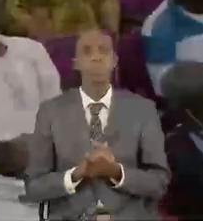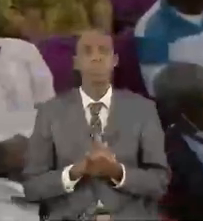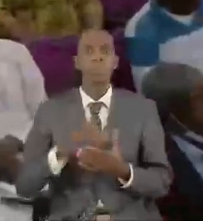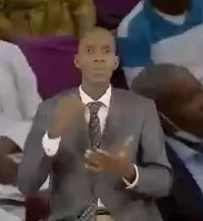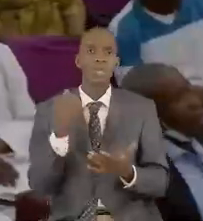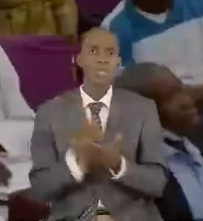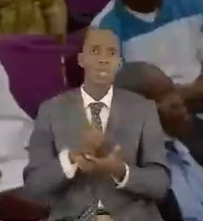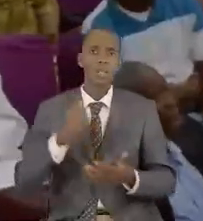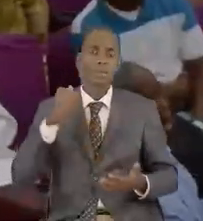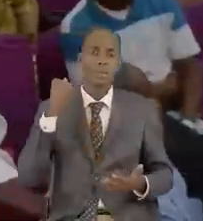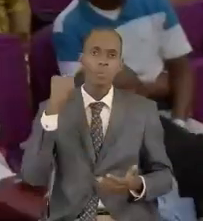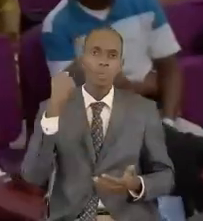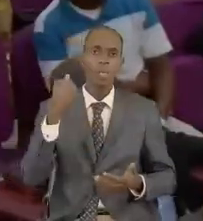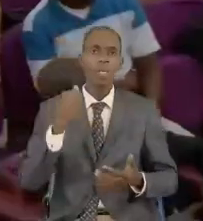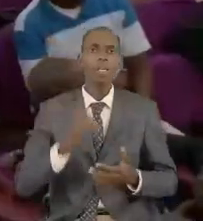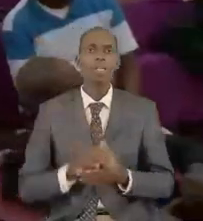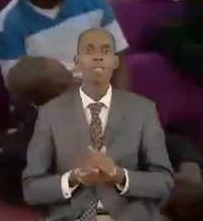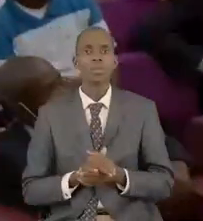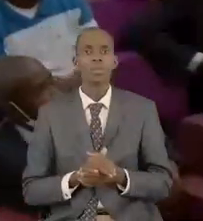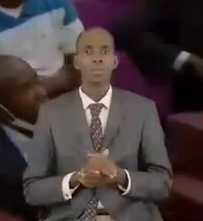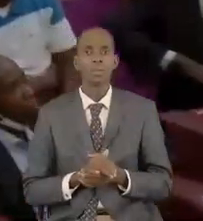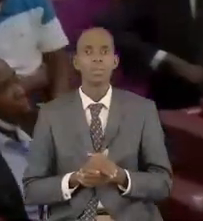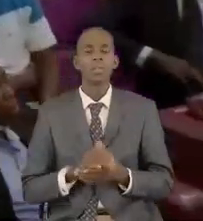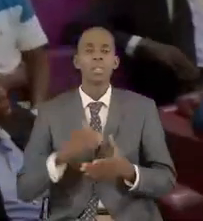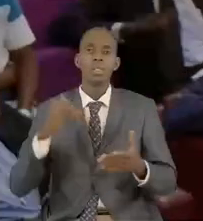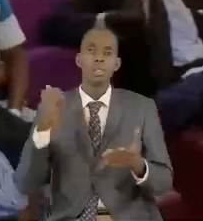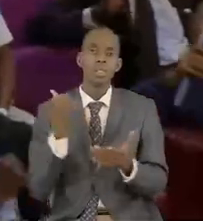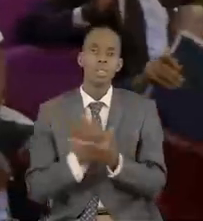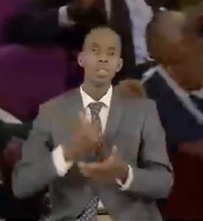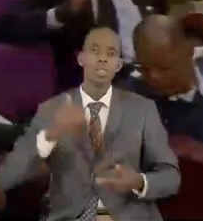AMEN et AMEN